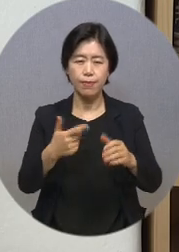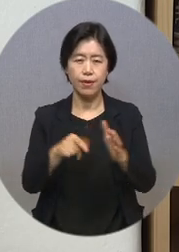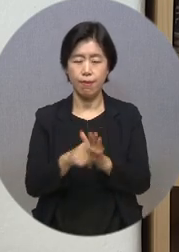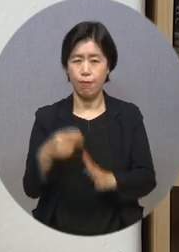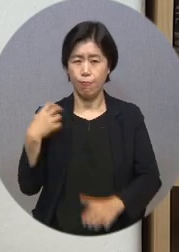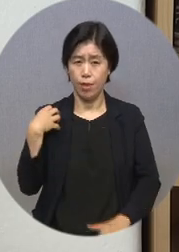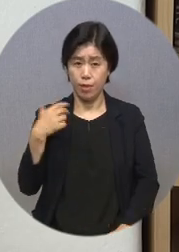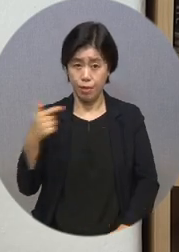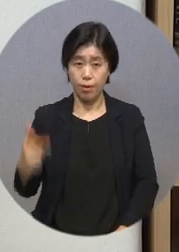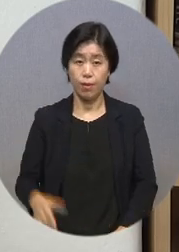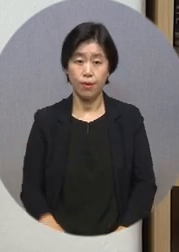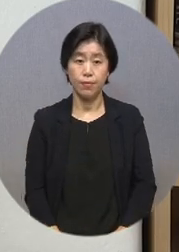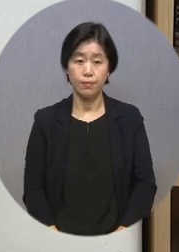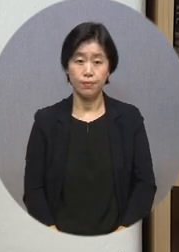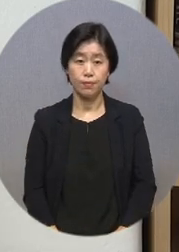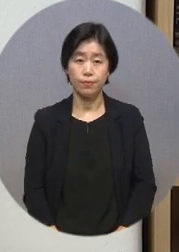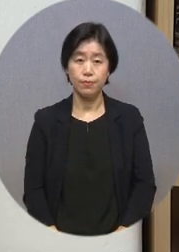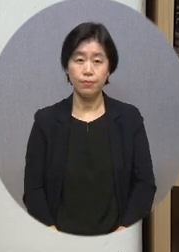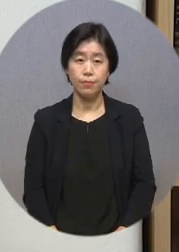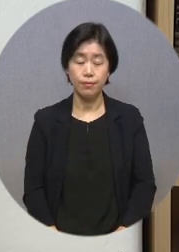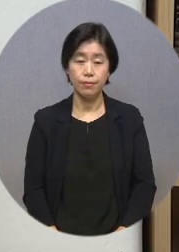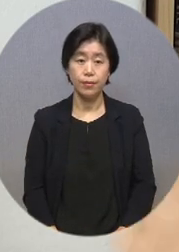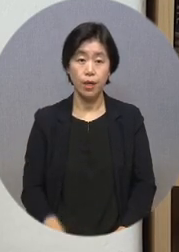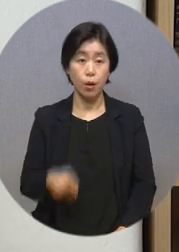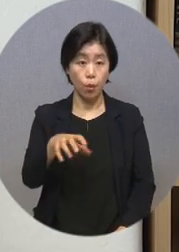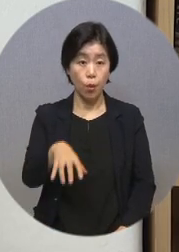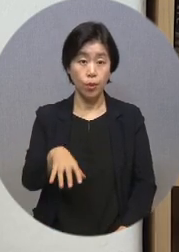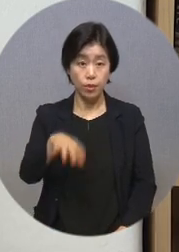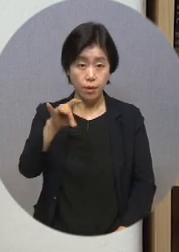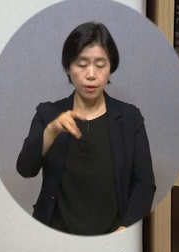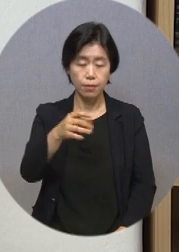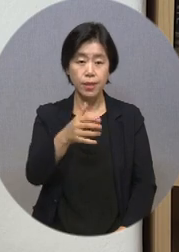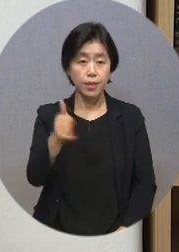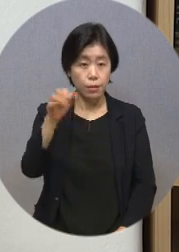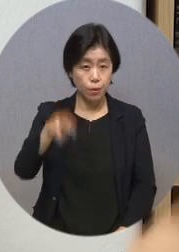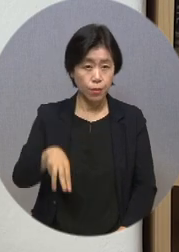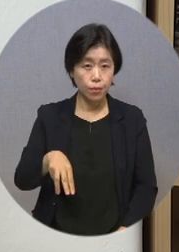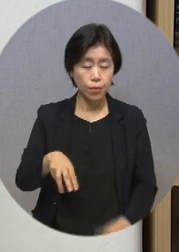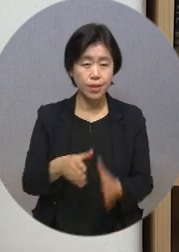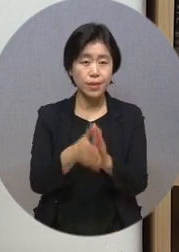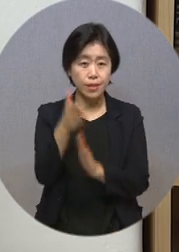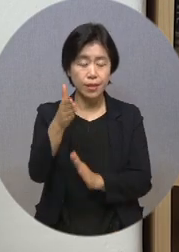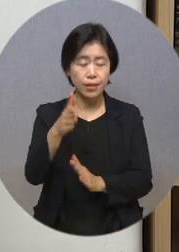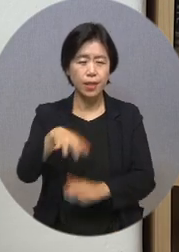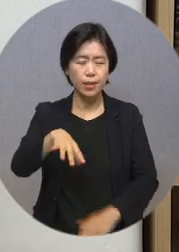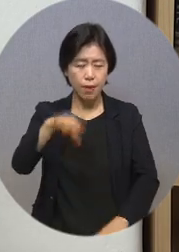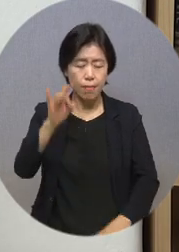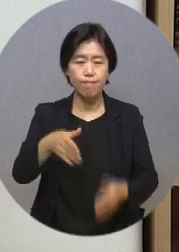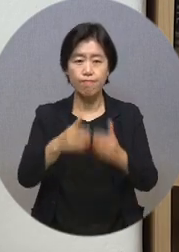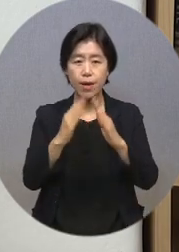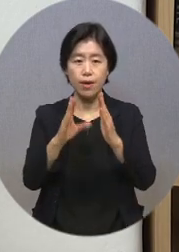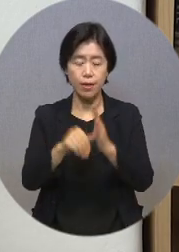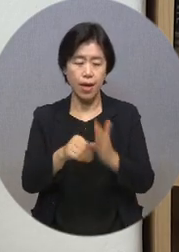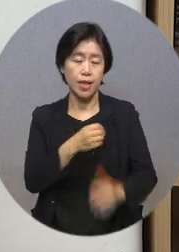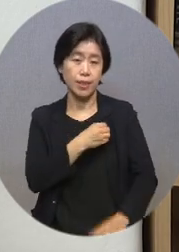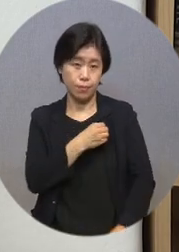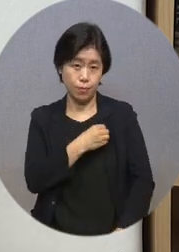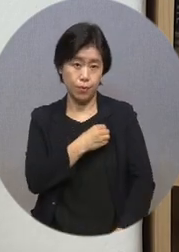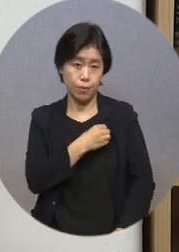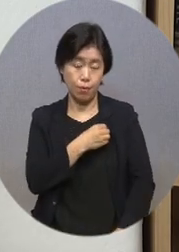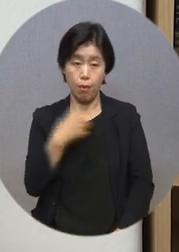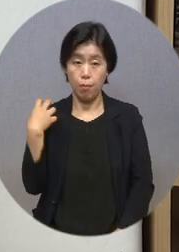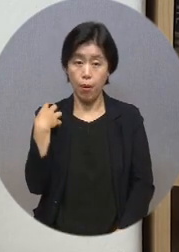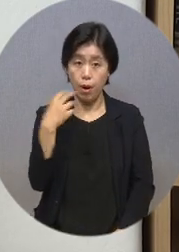초대 세종특별자치시 의원이셨어요. 맞죠? 네. 네네. 네. 그러면서 제6대 충청남도